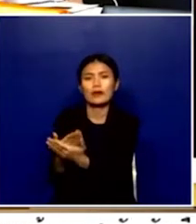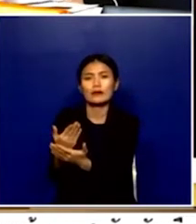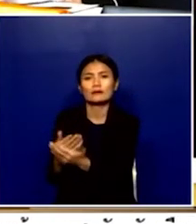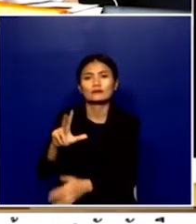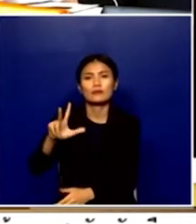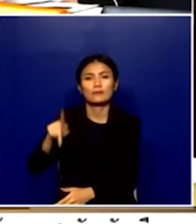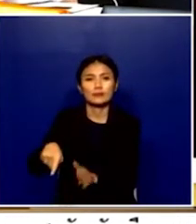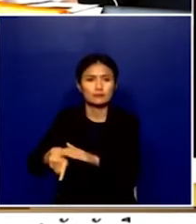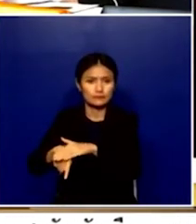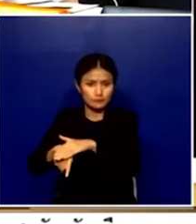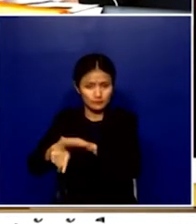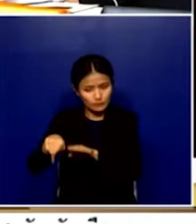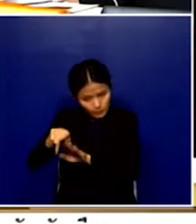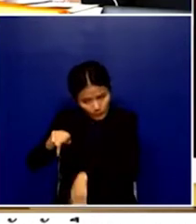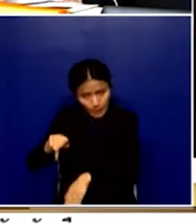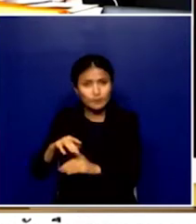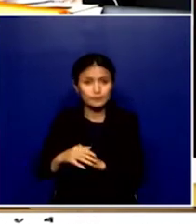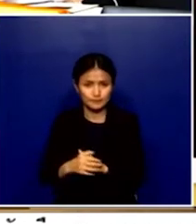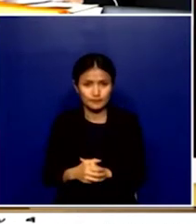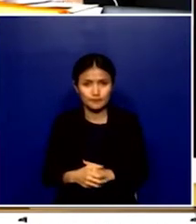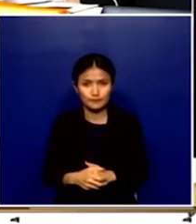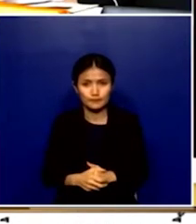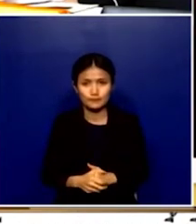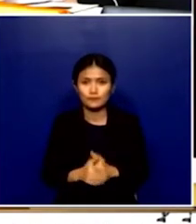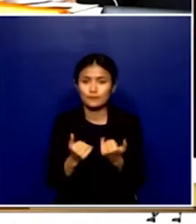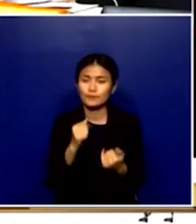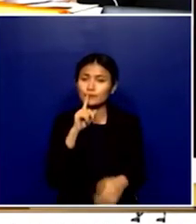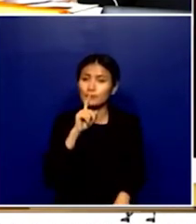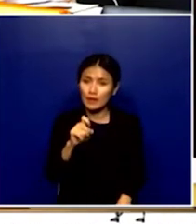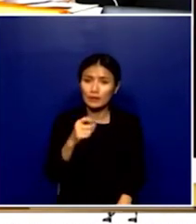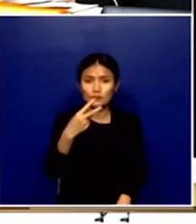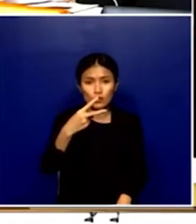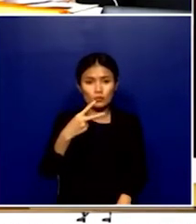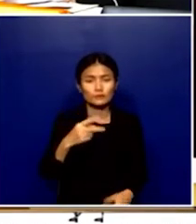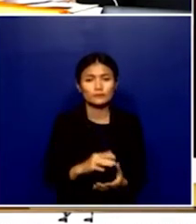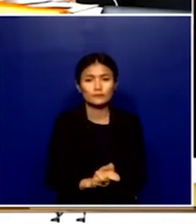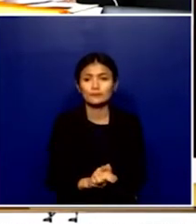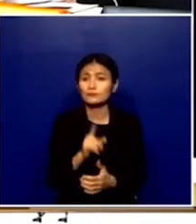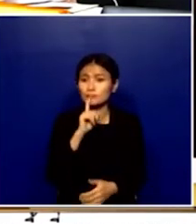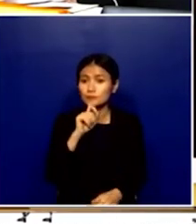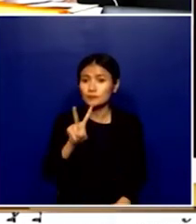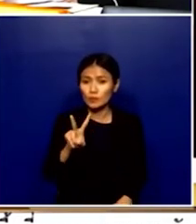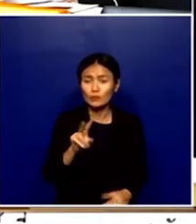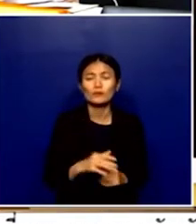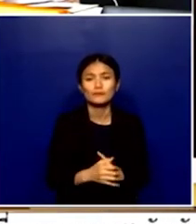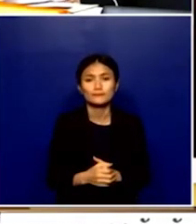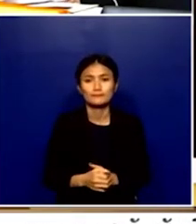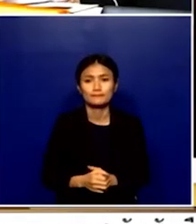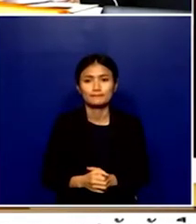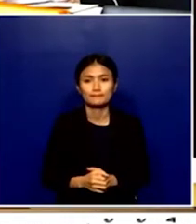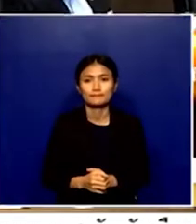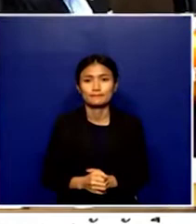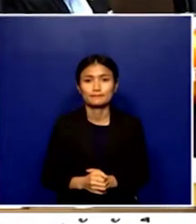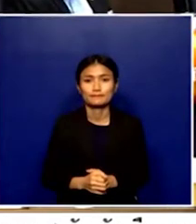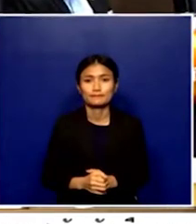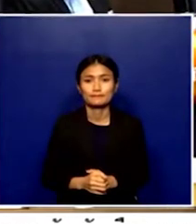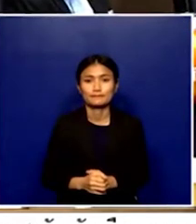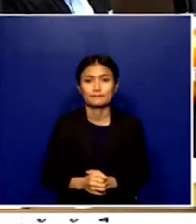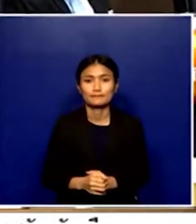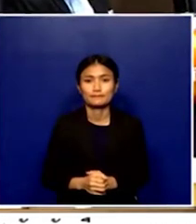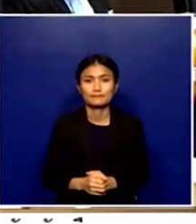ดิฉัอยากกถามคำถามงายๆนะคะสองคำถามแรกต่คนเอกระยุษจัโอชาค่ะคำถามแรกของดฉันนะคะ